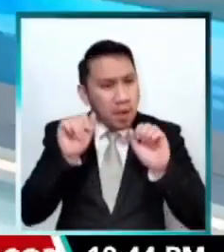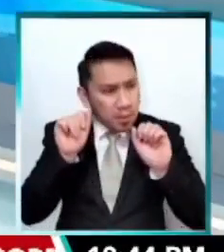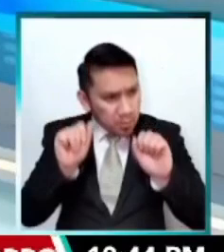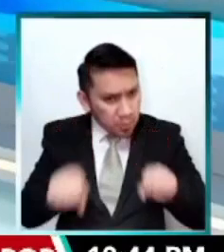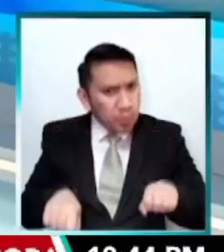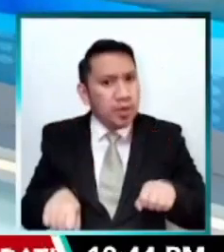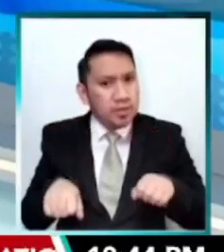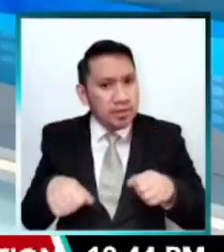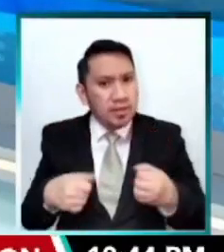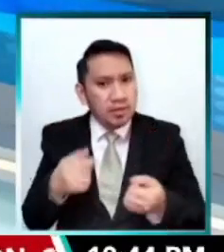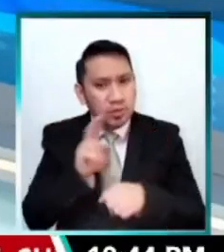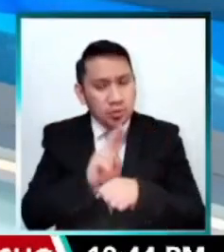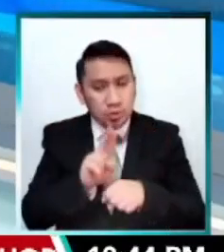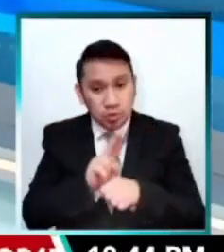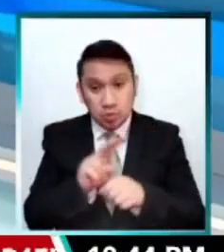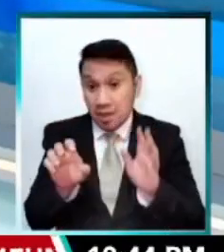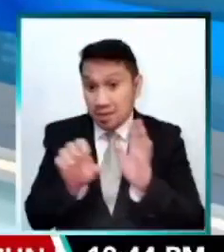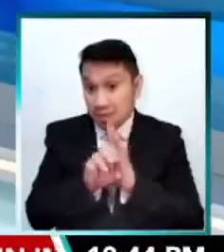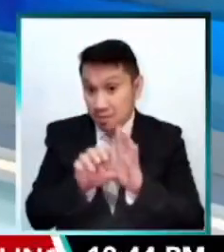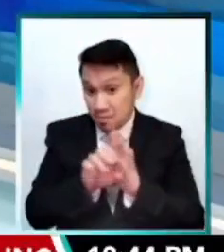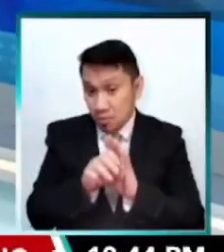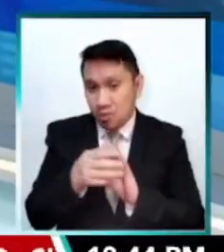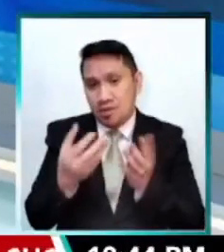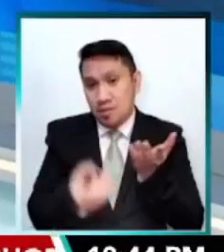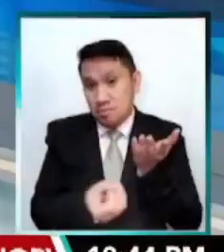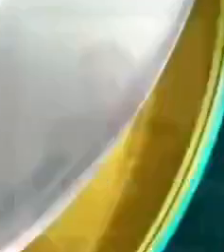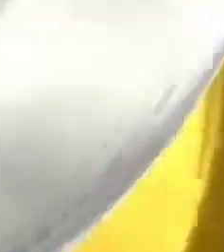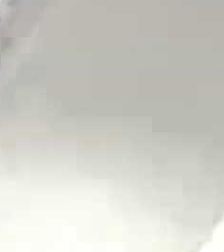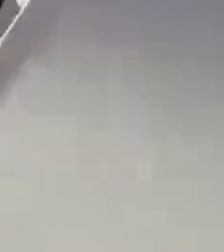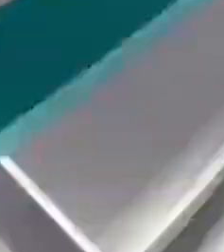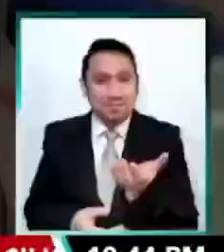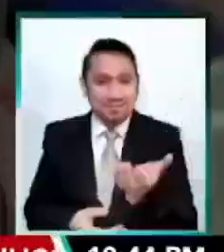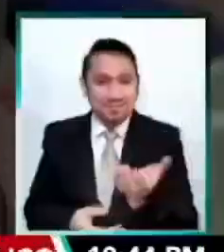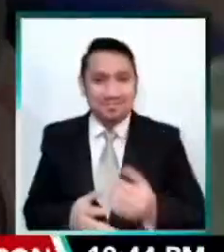sample recipes ibinahagi ng isang chef kay Von Aquino.